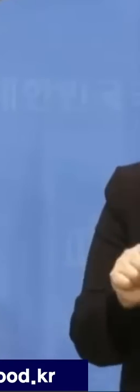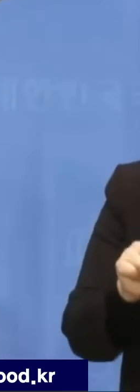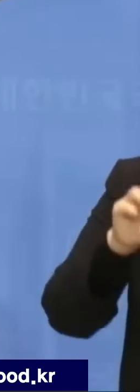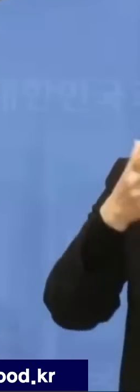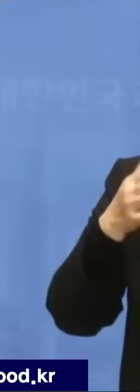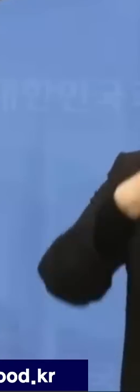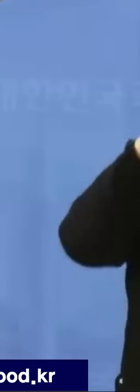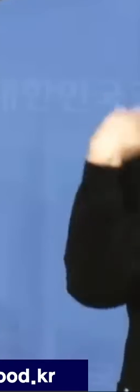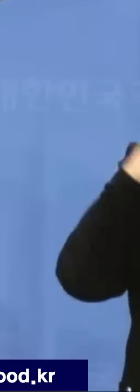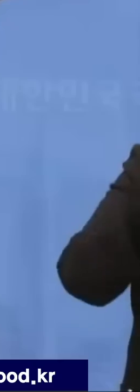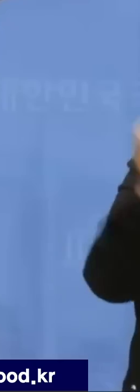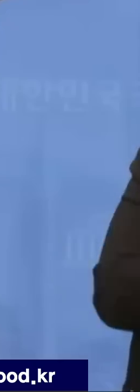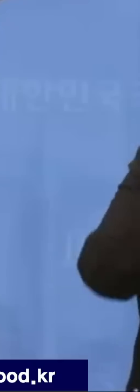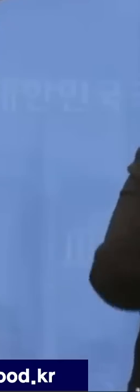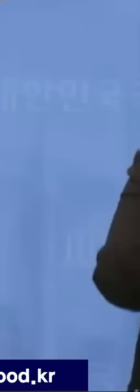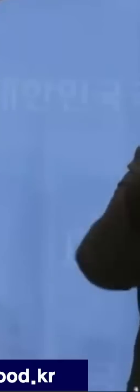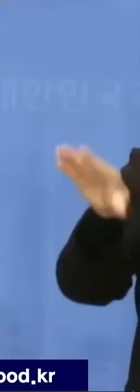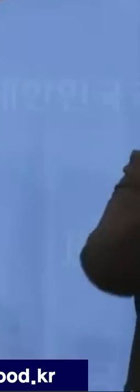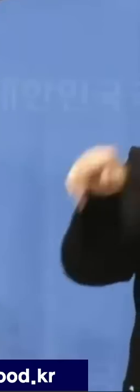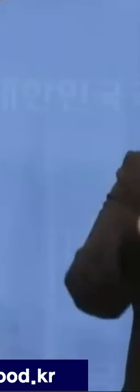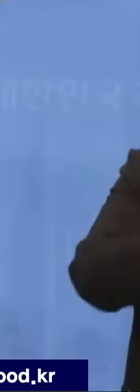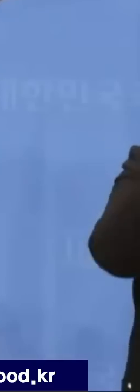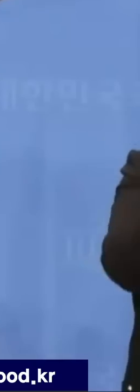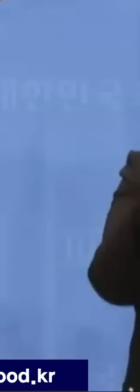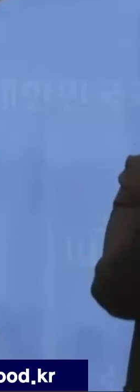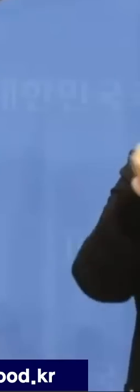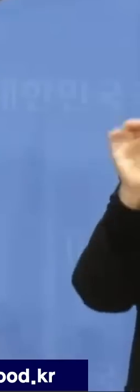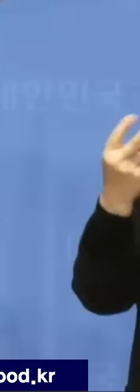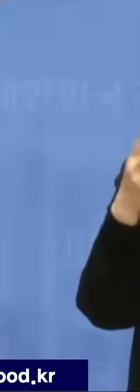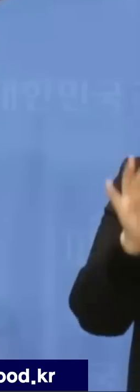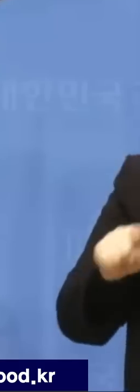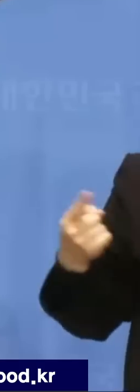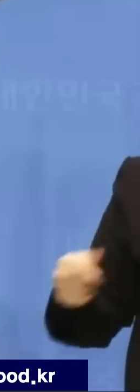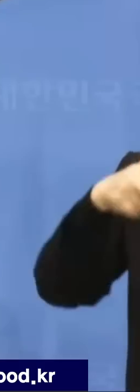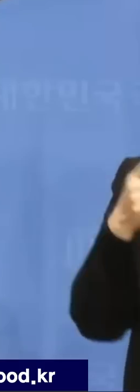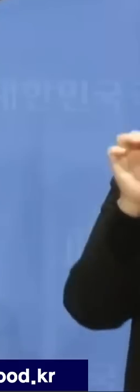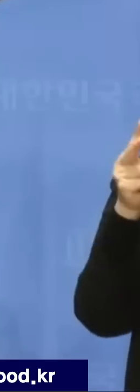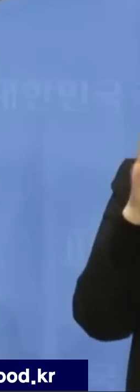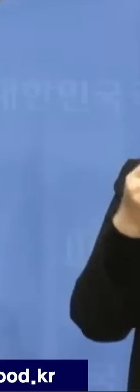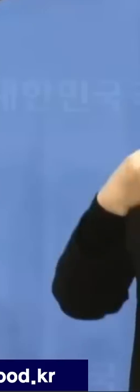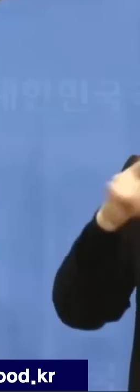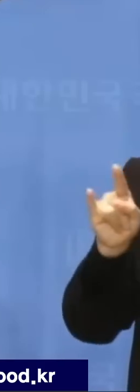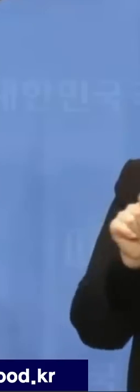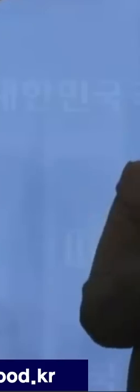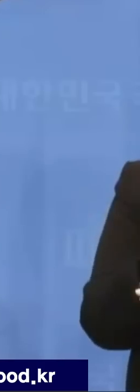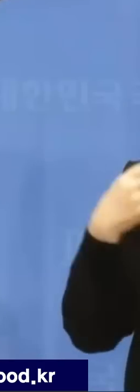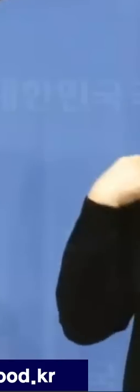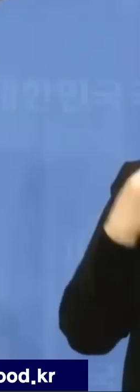안녕하십니까. 국민재산대책기운동본부 사무국장 안창룡입니다. 저희 같이 나와 있는 멤버는 조용래